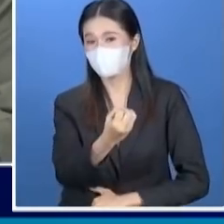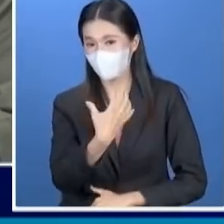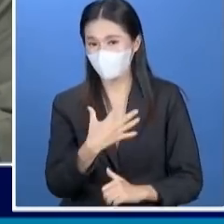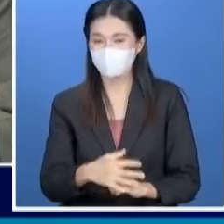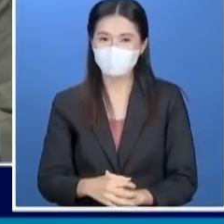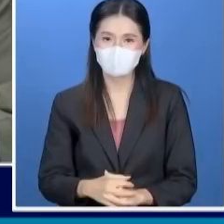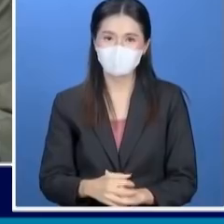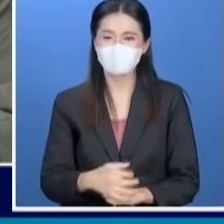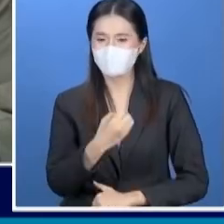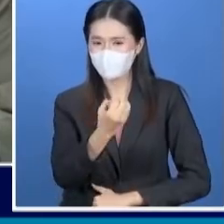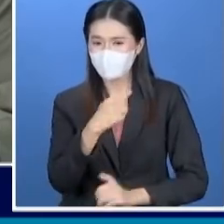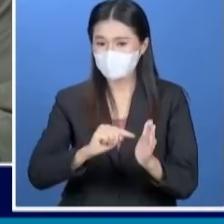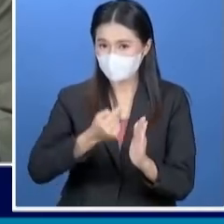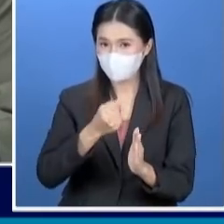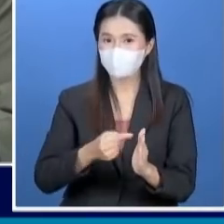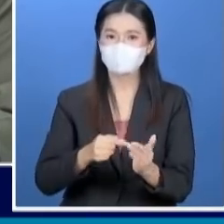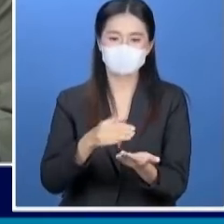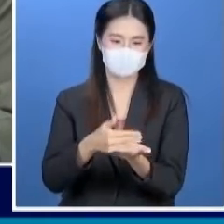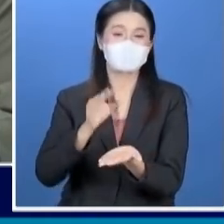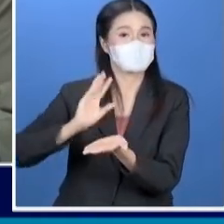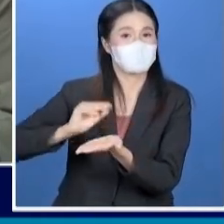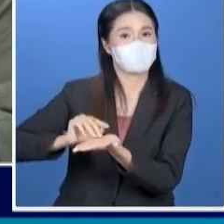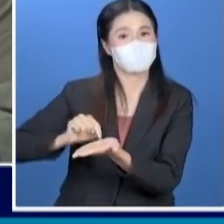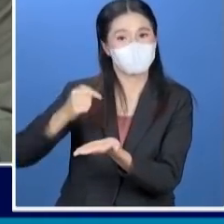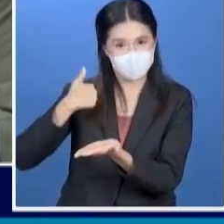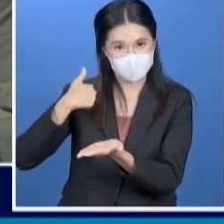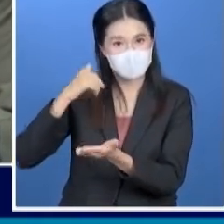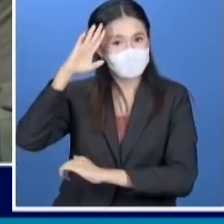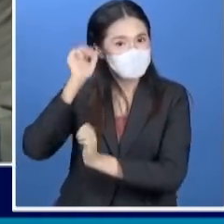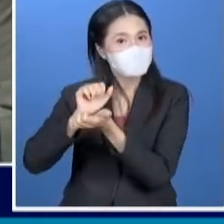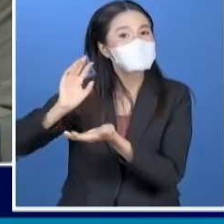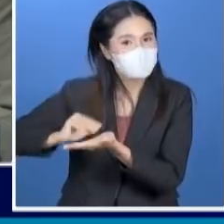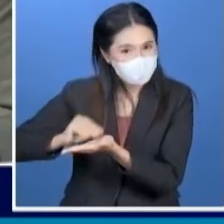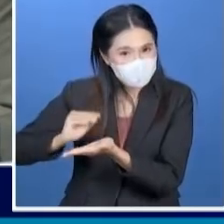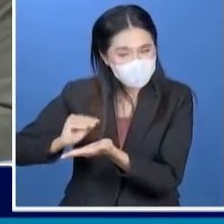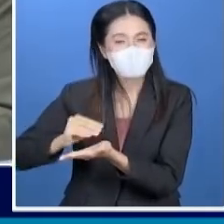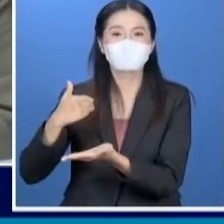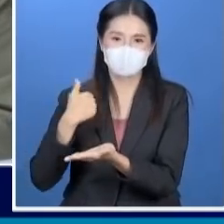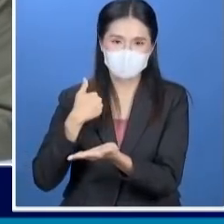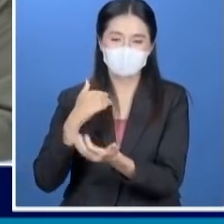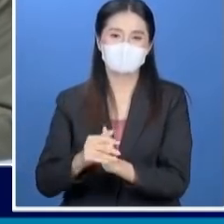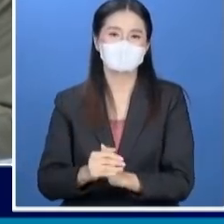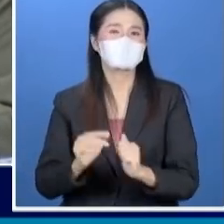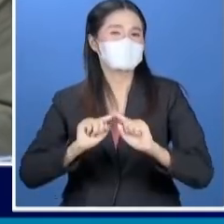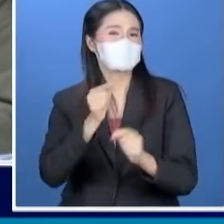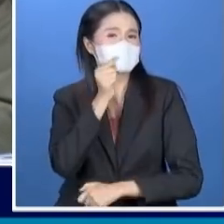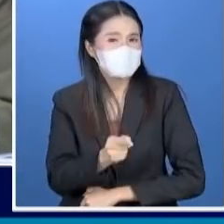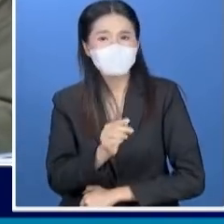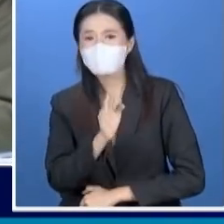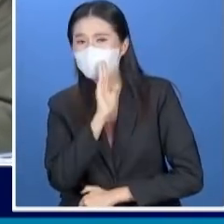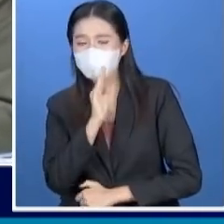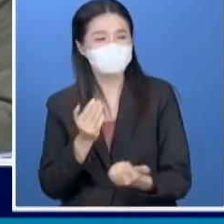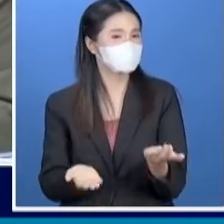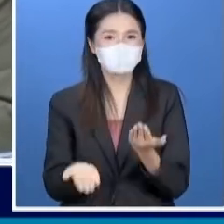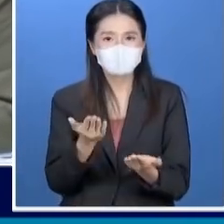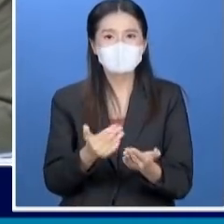การที่เขาพูดมาตั้งแต่ต้นอยู่ในสำนวนการสอบสวนพนักงานสอบสวนก็บันทึกไว้ทั้งหมดแล้วนะครับแต่จะพูดจริงพูดเท็จพูดอะไร